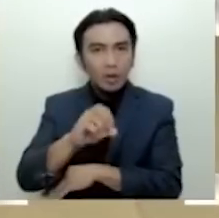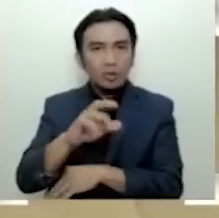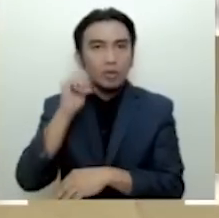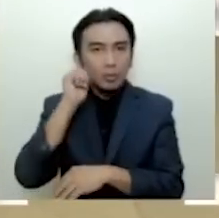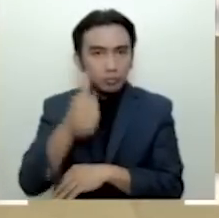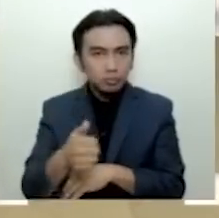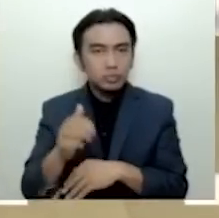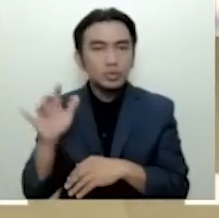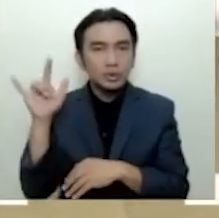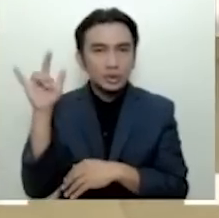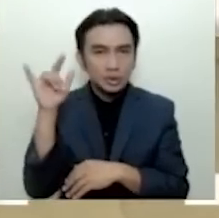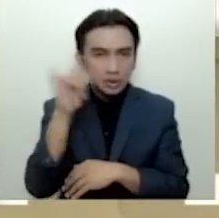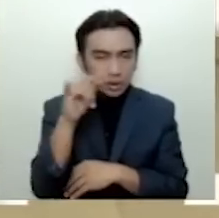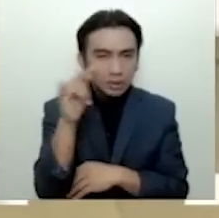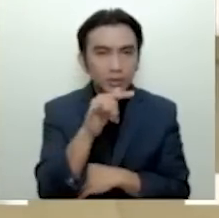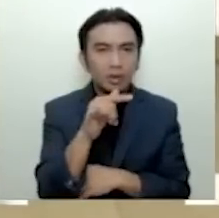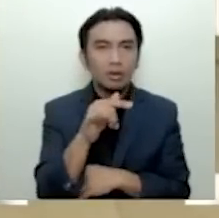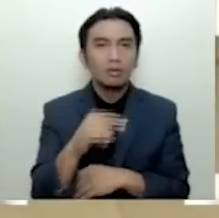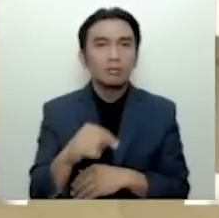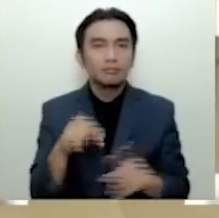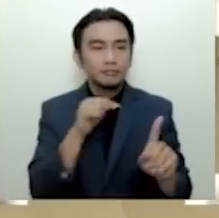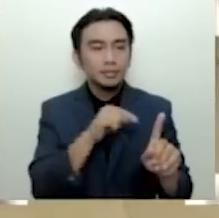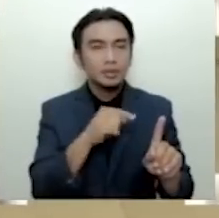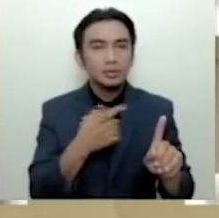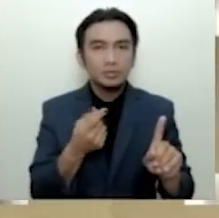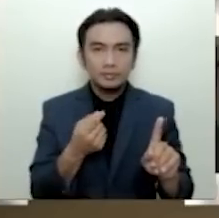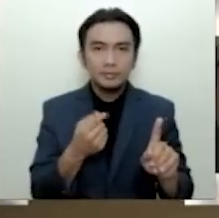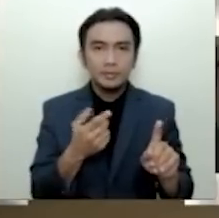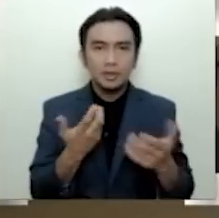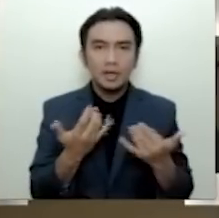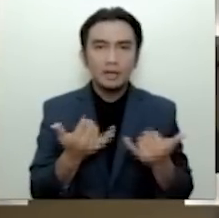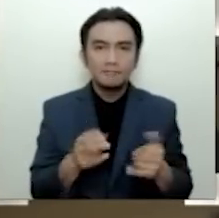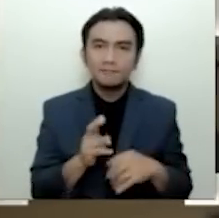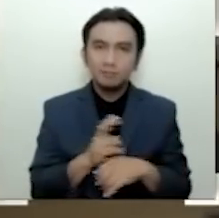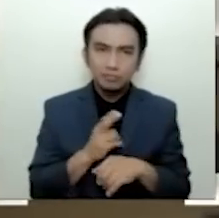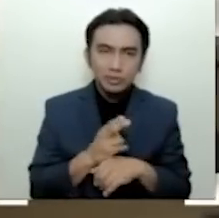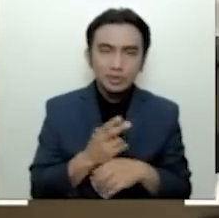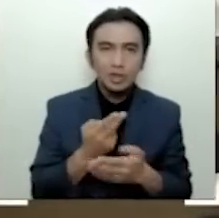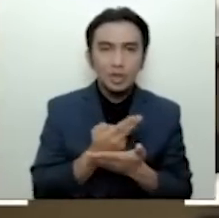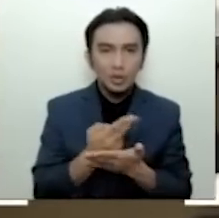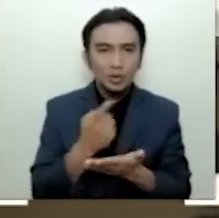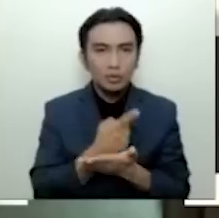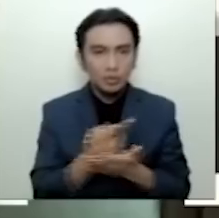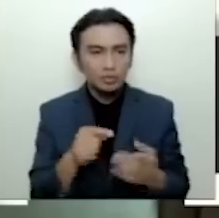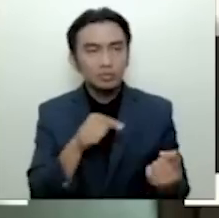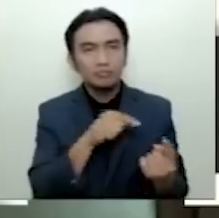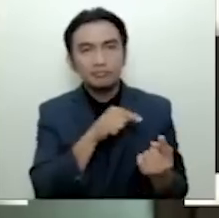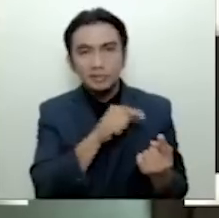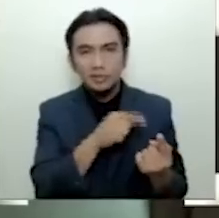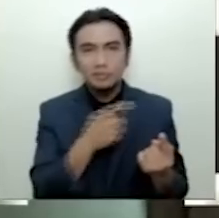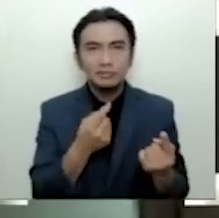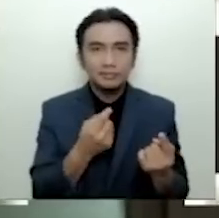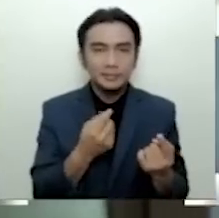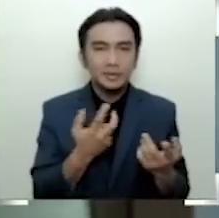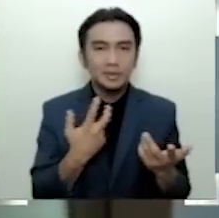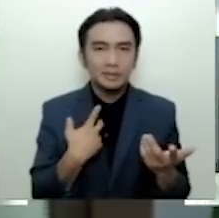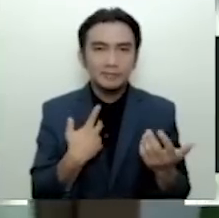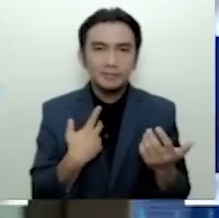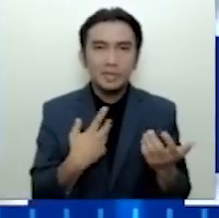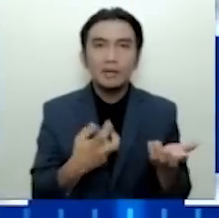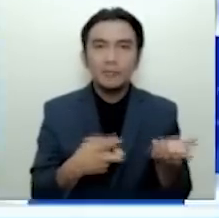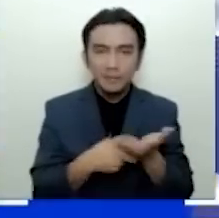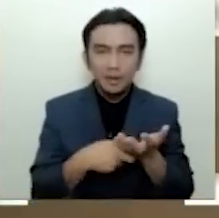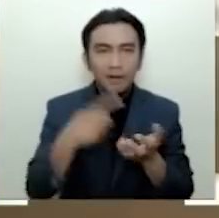Aislin, sasamantalahin daw ang kanilang school break ngayong Holy Week. Agad daw silang nag-book ng ticket patungong Bangkok, Thailand para